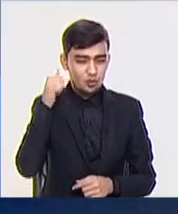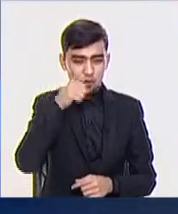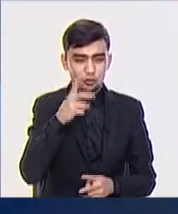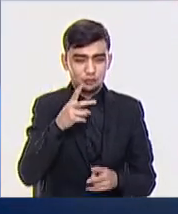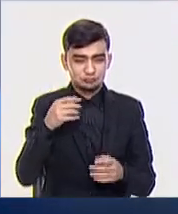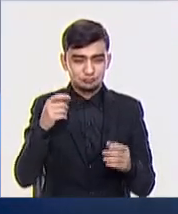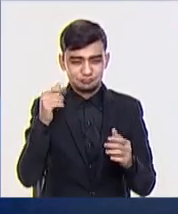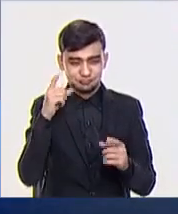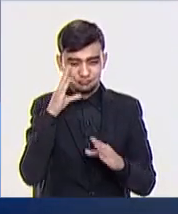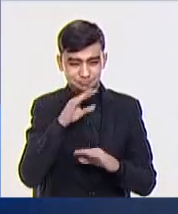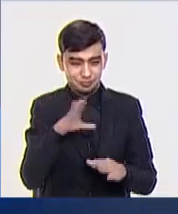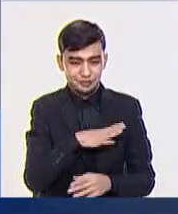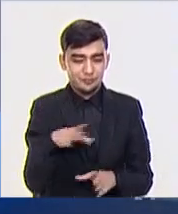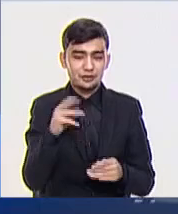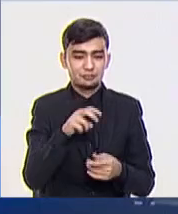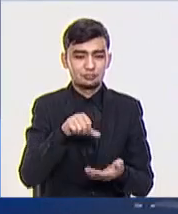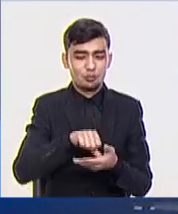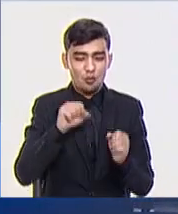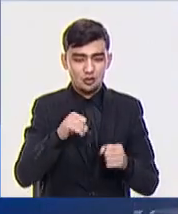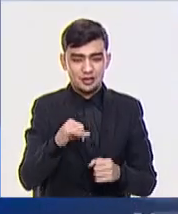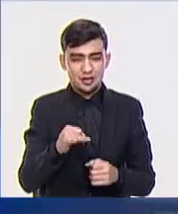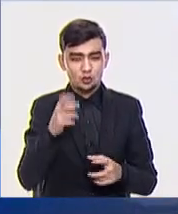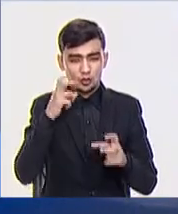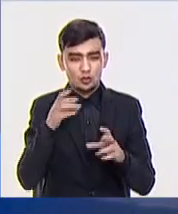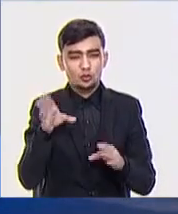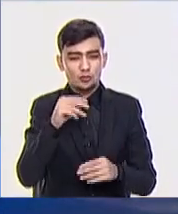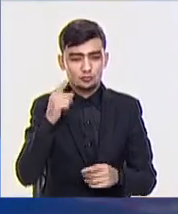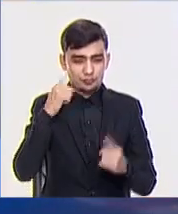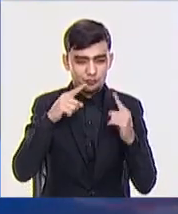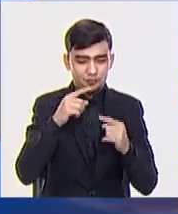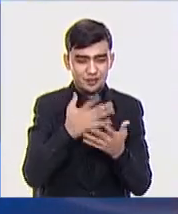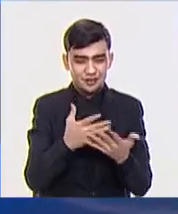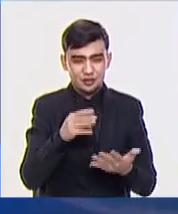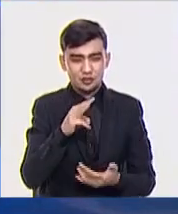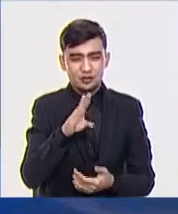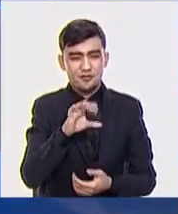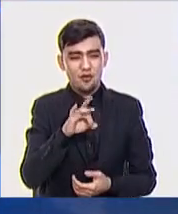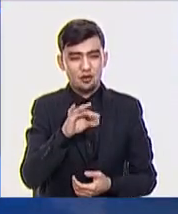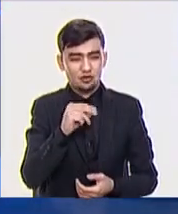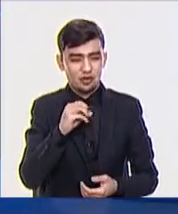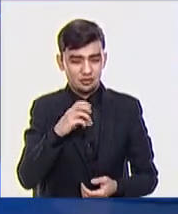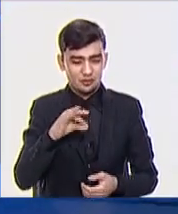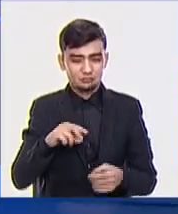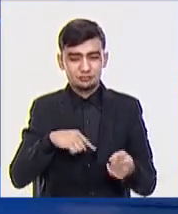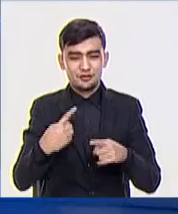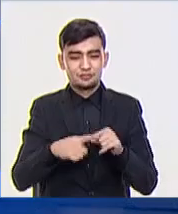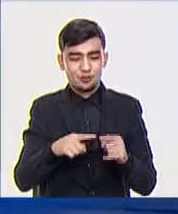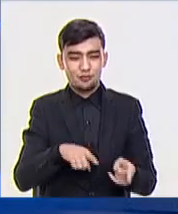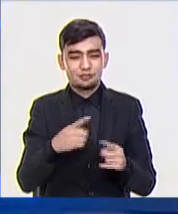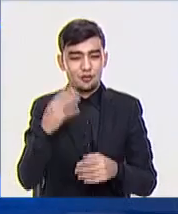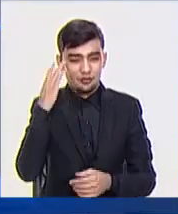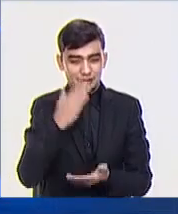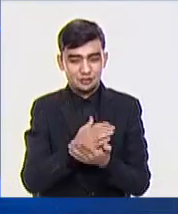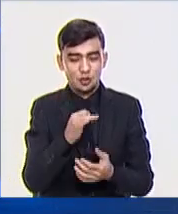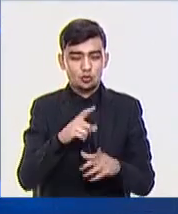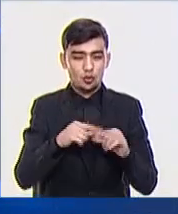также студенты, обучающиеся по творческим образовательным программам, которые хотят перевестись на другие специальности. Школьники говорят, что